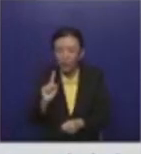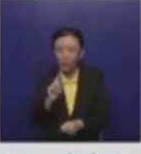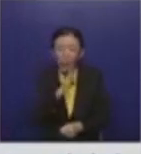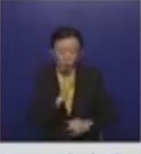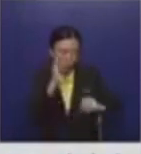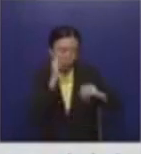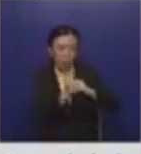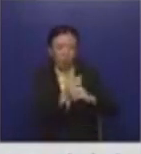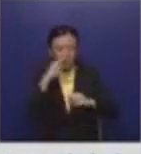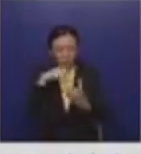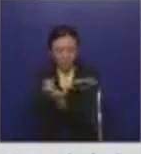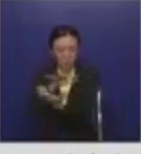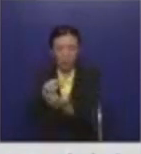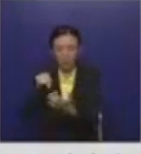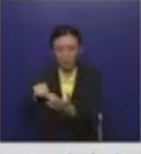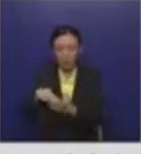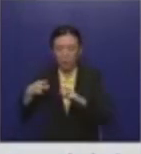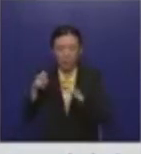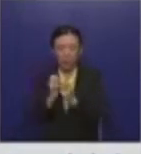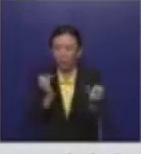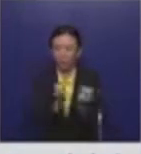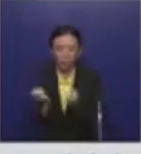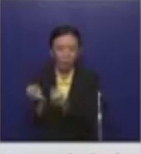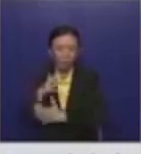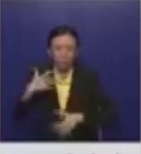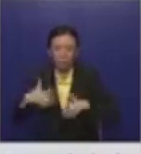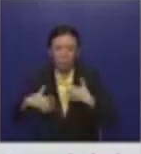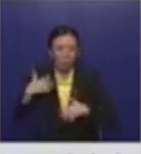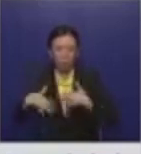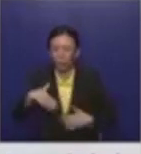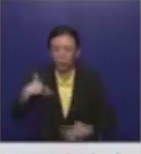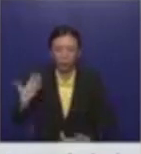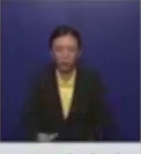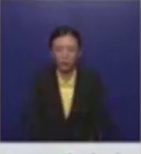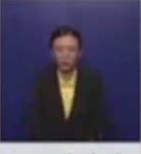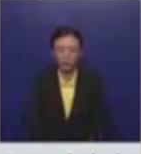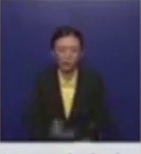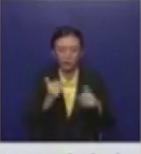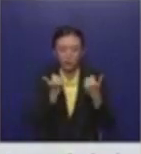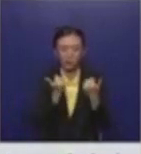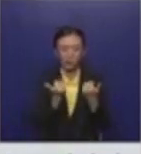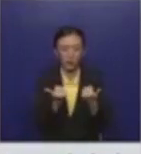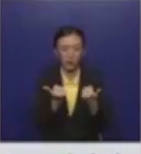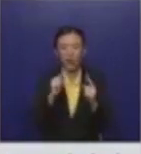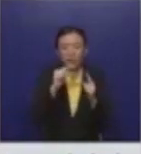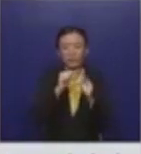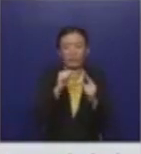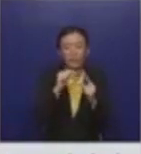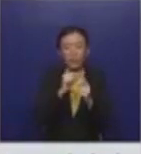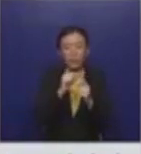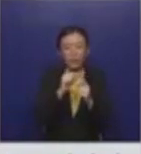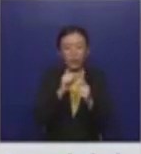นะครับแล้วท่านจะตกท่านจะกลายเป็นเขาเรียกกันสมัยนี้ศัพท์ที่ฮิตที่สุดเขาเรียกทัวร์ล